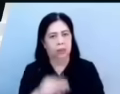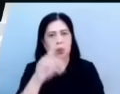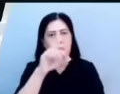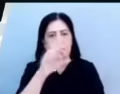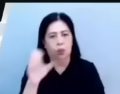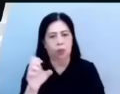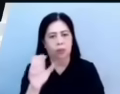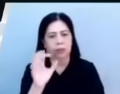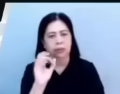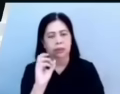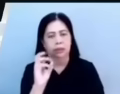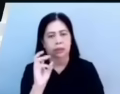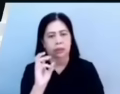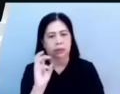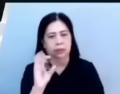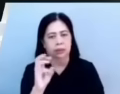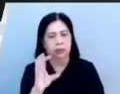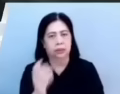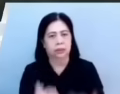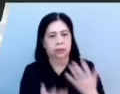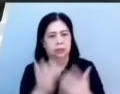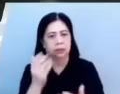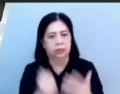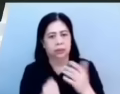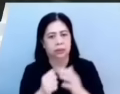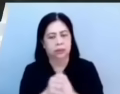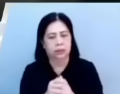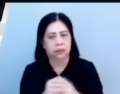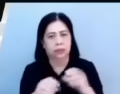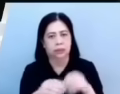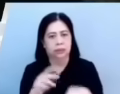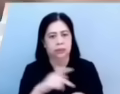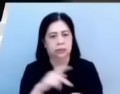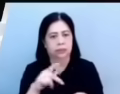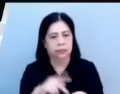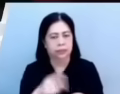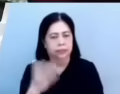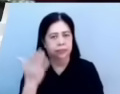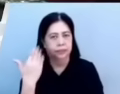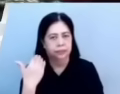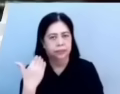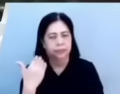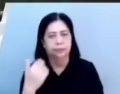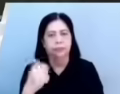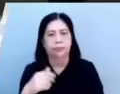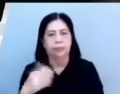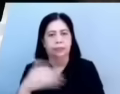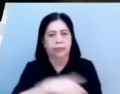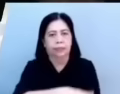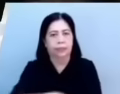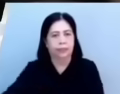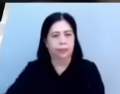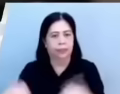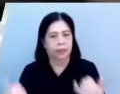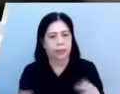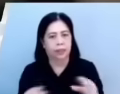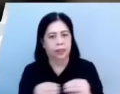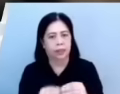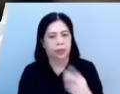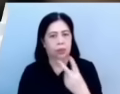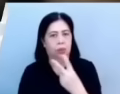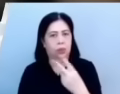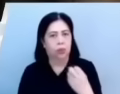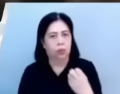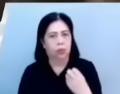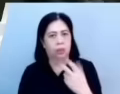116 ang fireworks-related injuries sa bansa nitong nakalipas na magdamag. Mayroon na ngayong